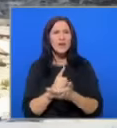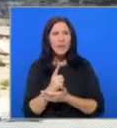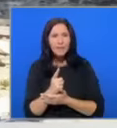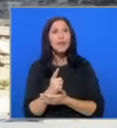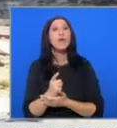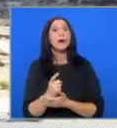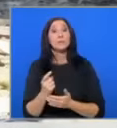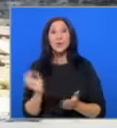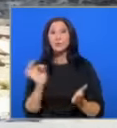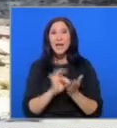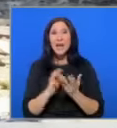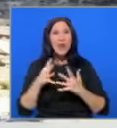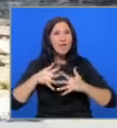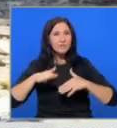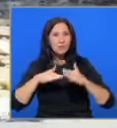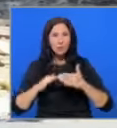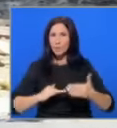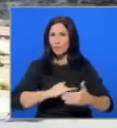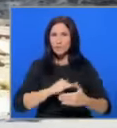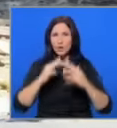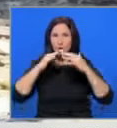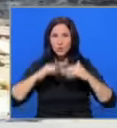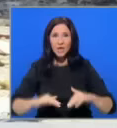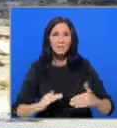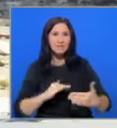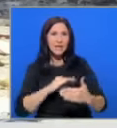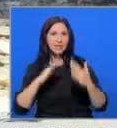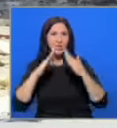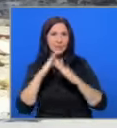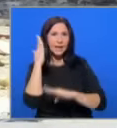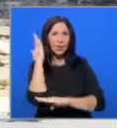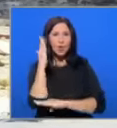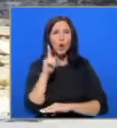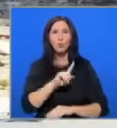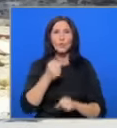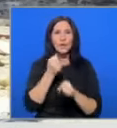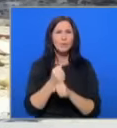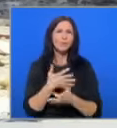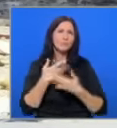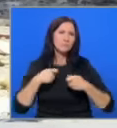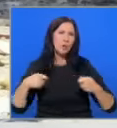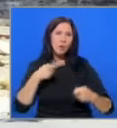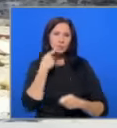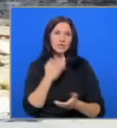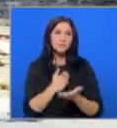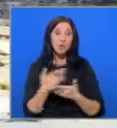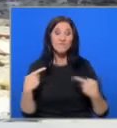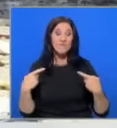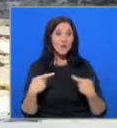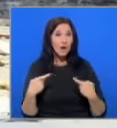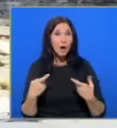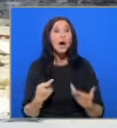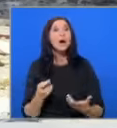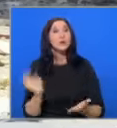Поразена е инфраструктурата до пристанището. Разрушени са пристанищна сграда и хотел, който не работи от много години. Според врага,